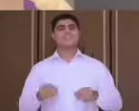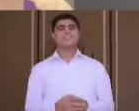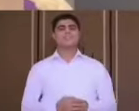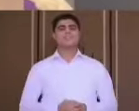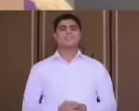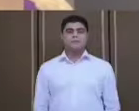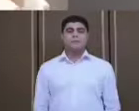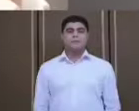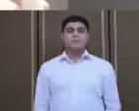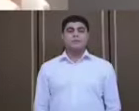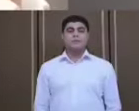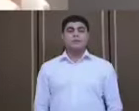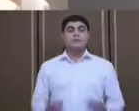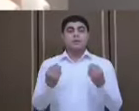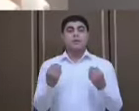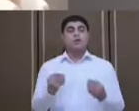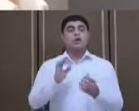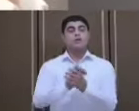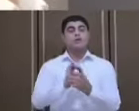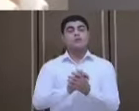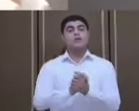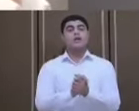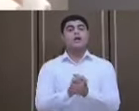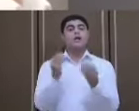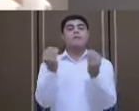حاضر يا سمسم.